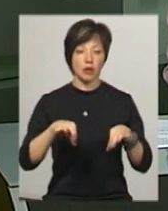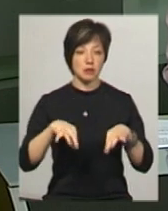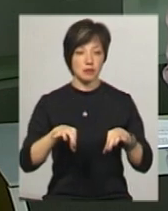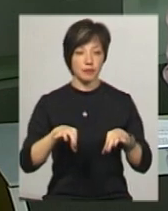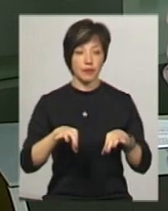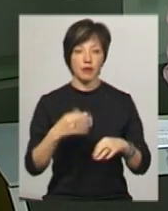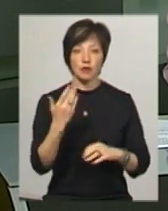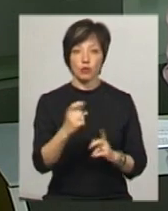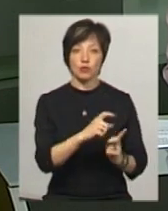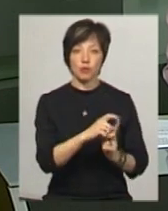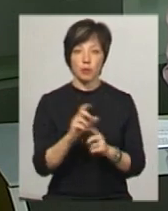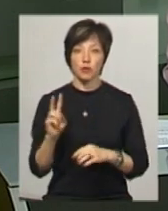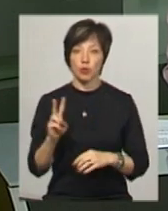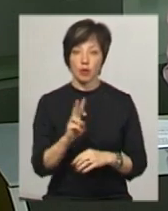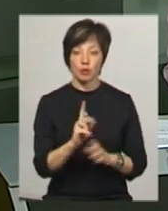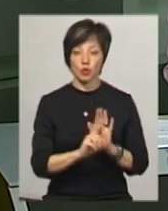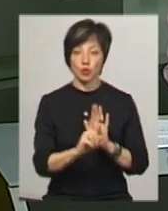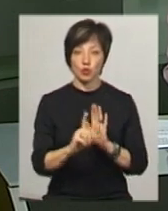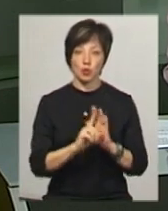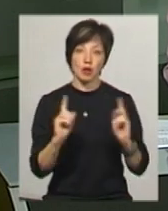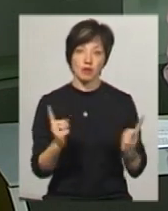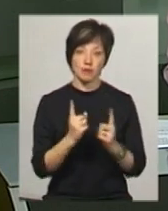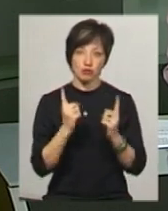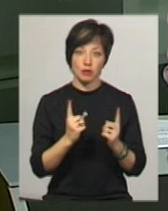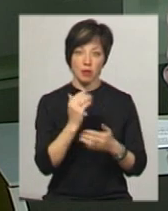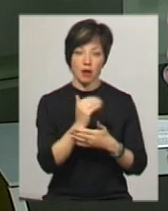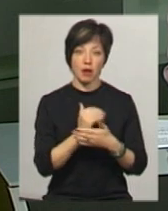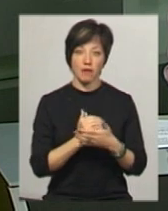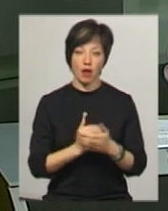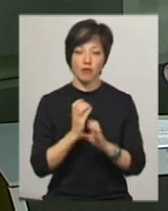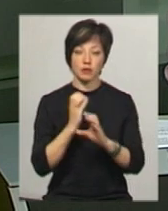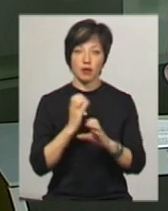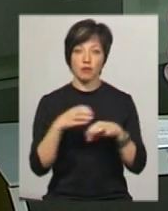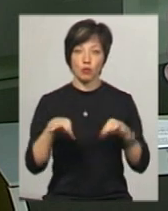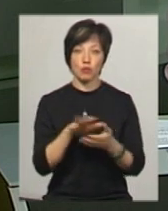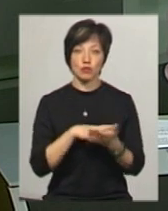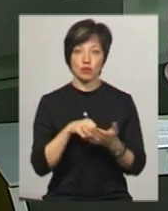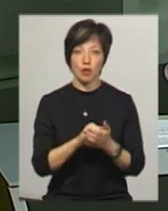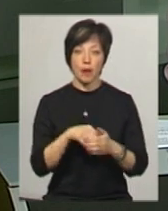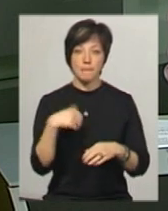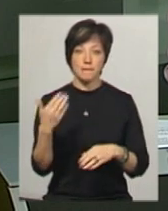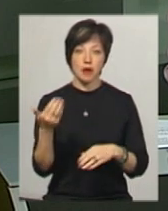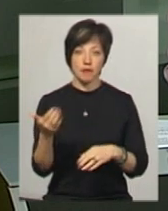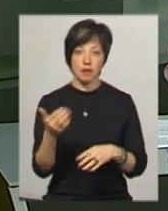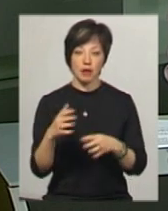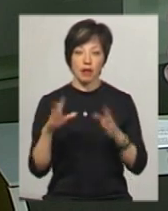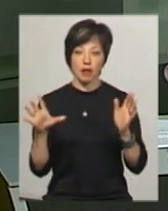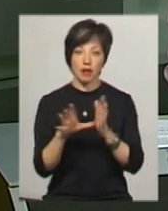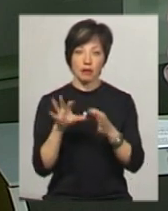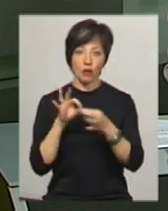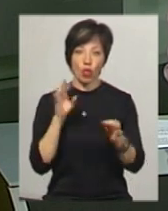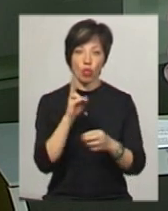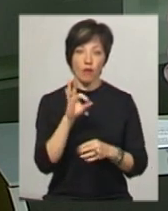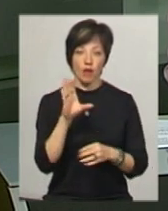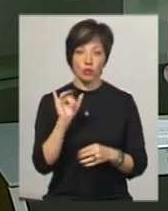Паламарчук. За його словами, тролейбуси курсують за звичним графіком. Нагадаю, вантажне авто пошкодило праву сторону контактної мережі від заводу